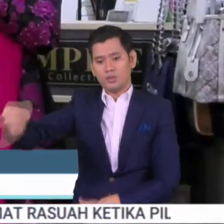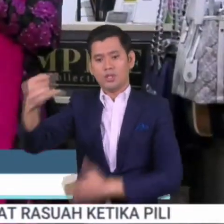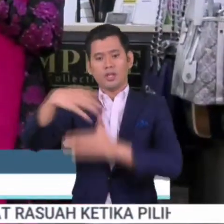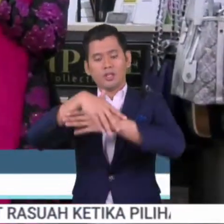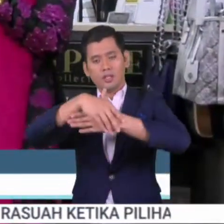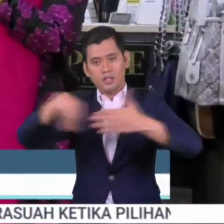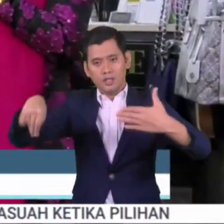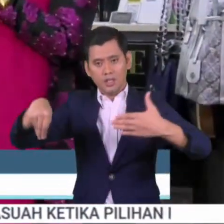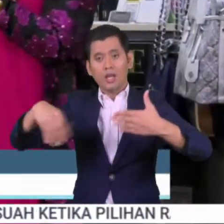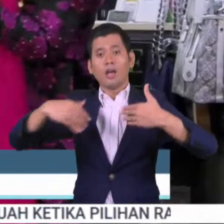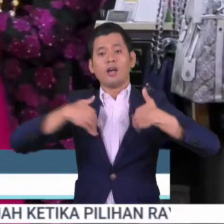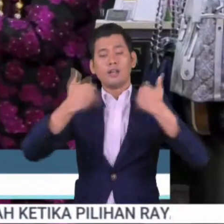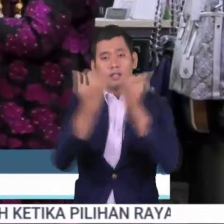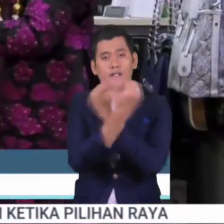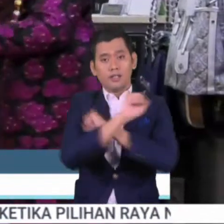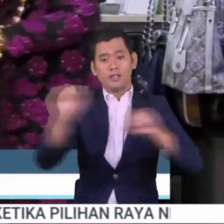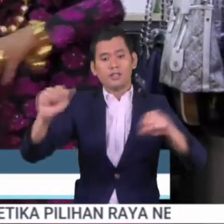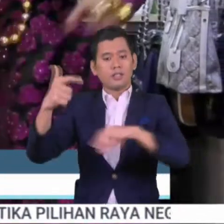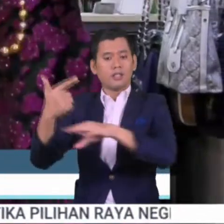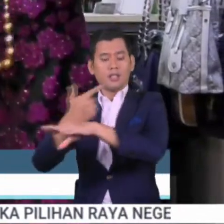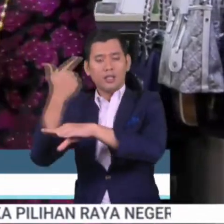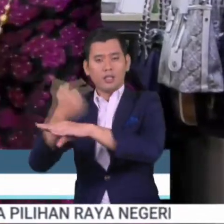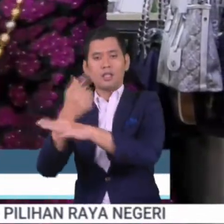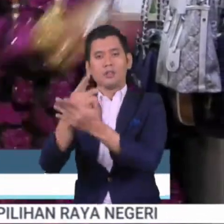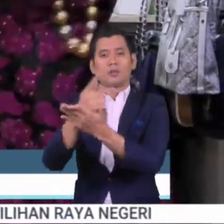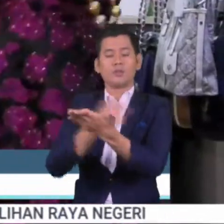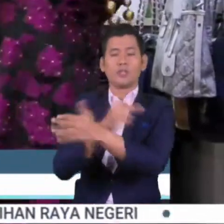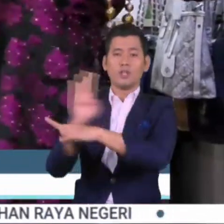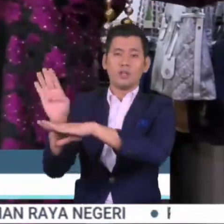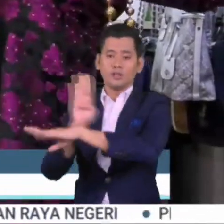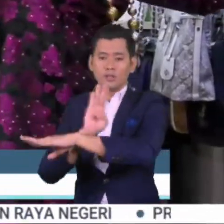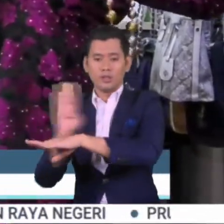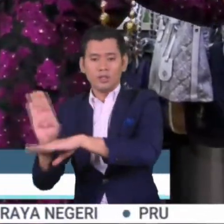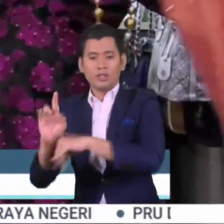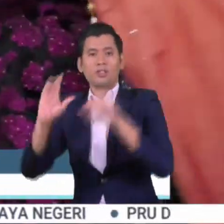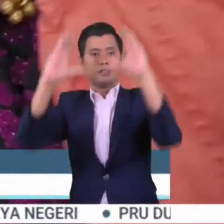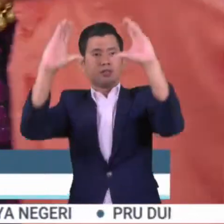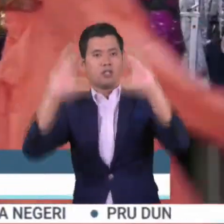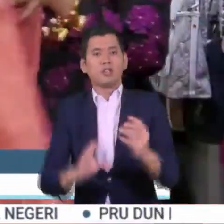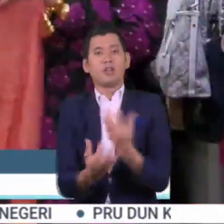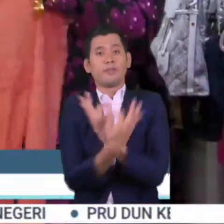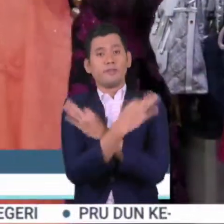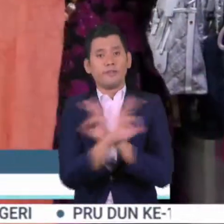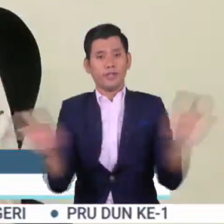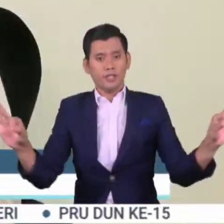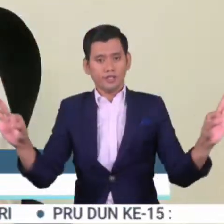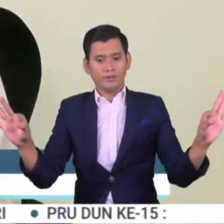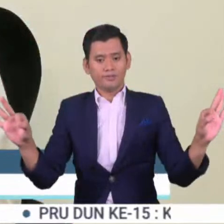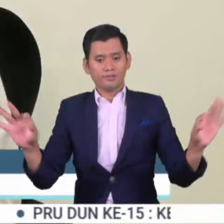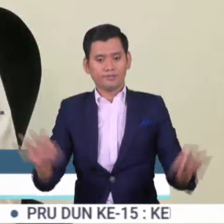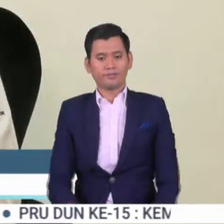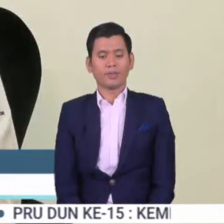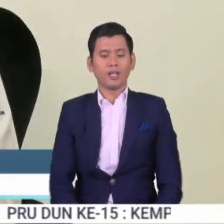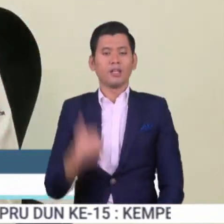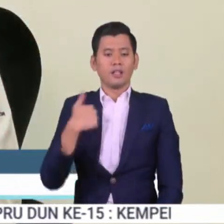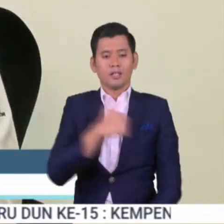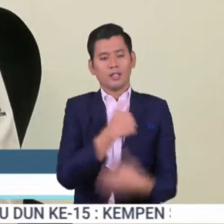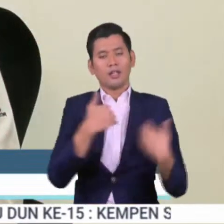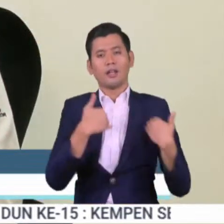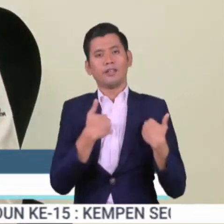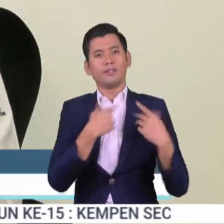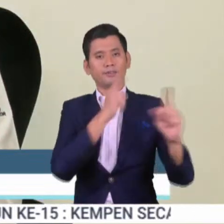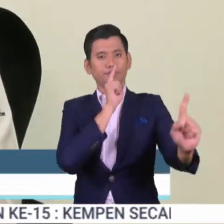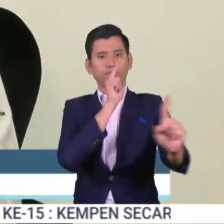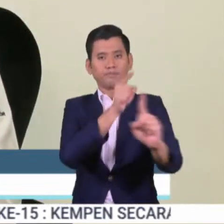RM768.82 juta. Turut disediakan latihan dan kursus keusahawanan secara percuma. Kita ada beberapa matlamat